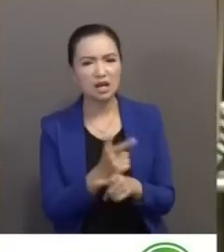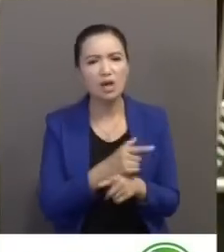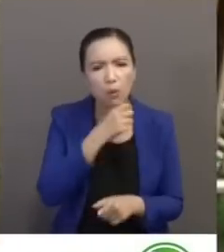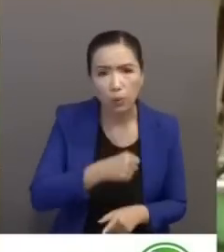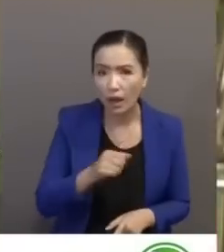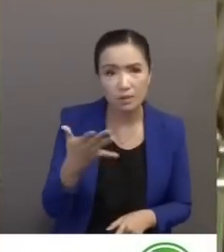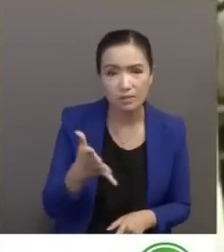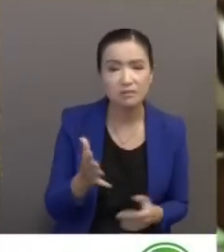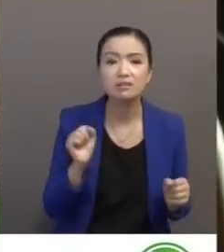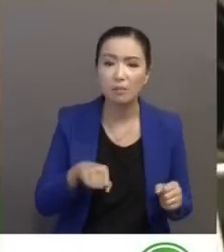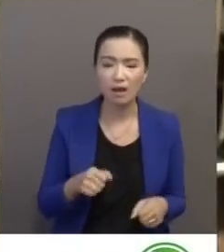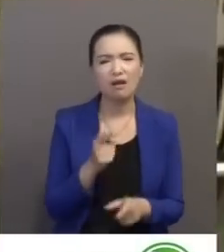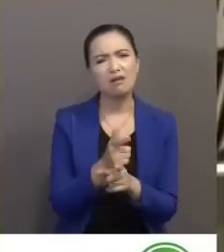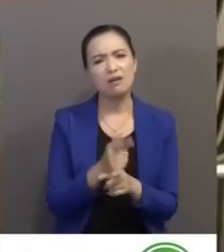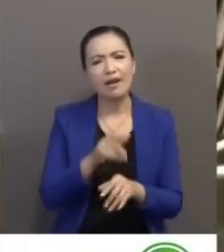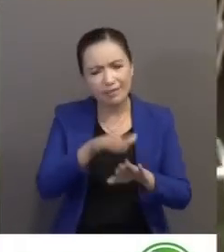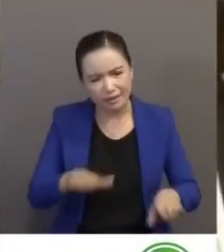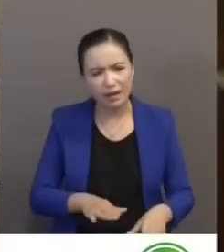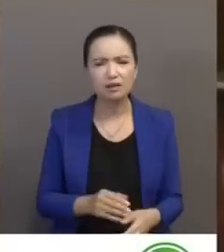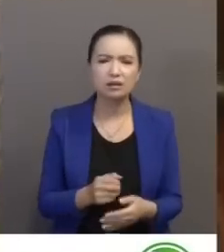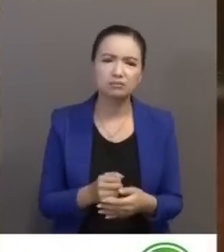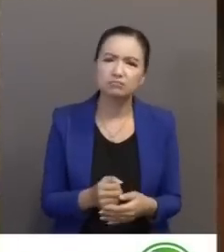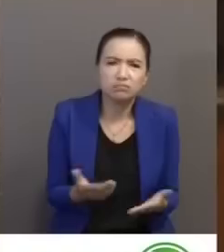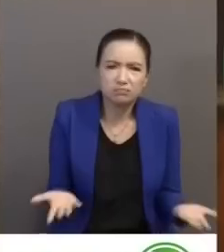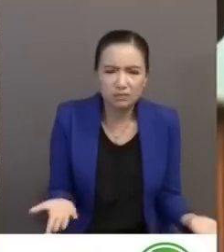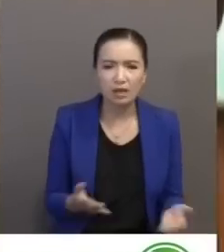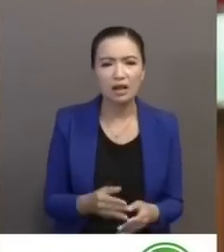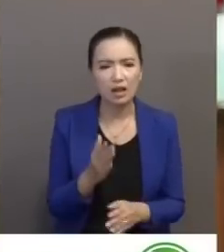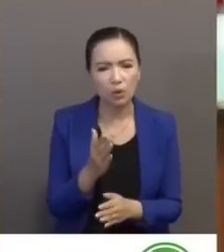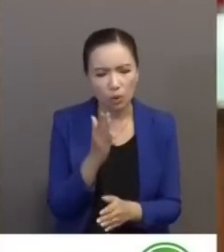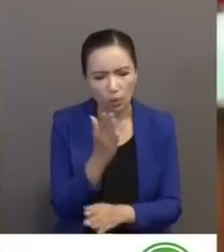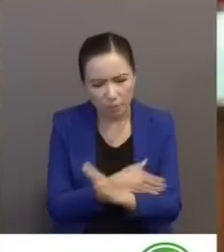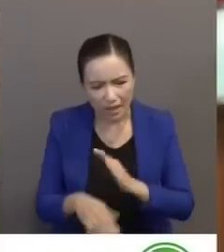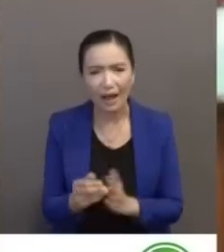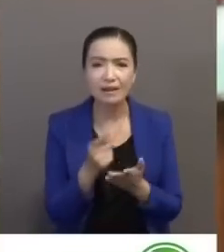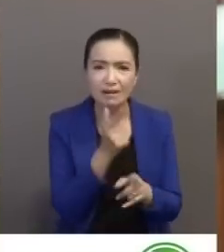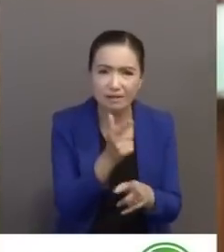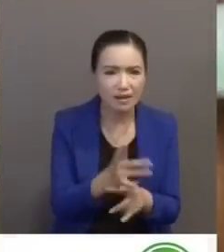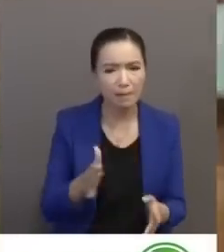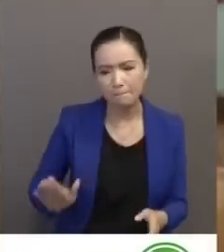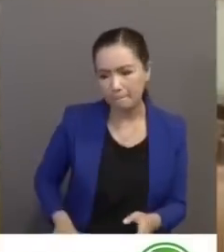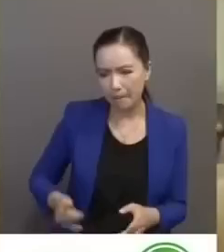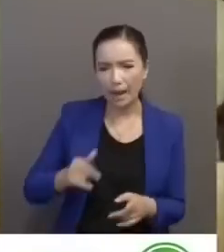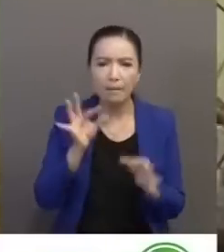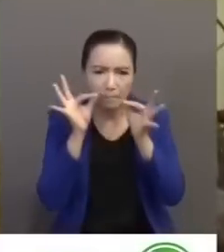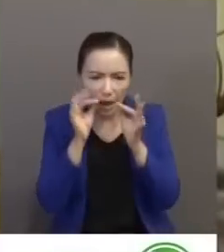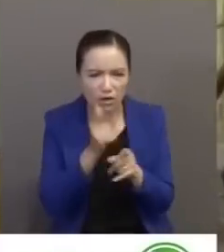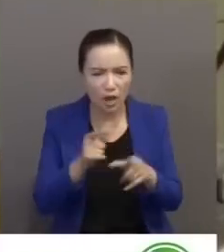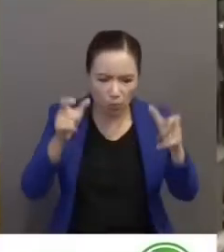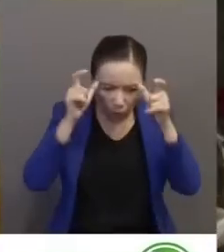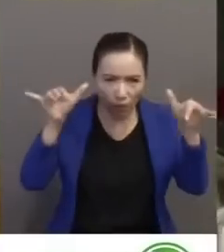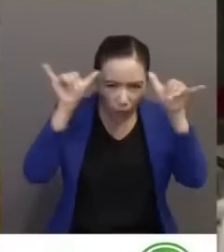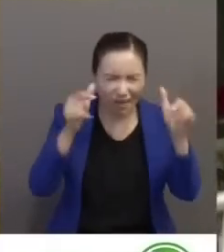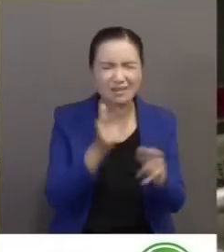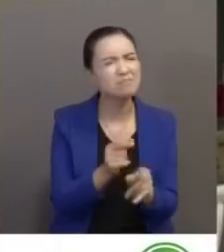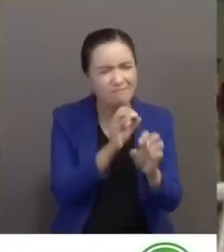ราก็ไม่มีเลี้ยงเด็กกำพร้าก็ไม่มีเลี้ยงคนพิการก็ไม่มีเลี้ยงหมาเลี้ยงแมวเลี้ยงวัวเลี้ยงควายอะไร